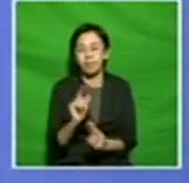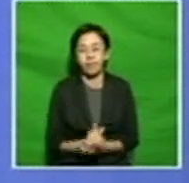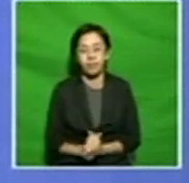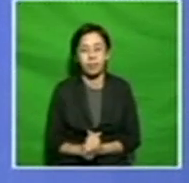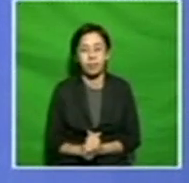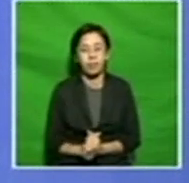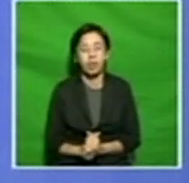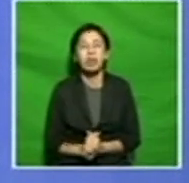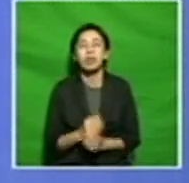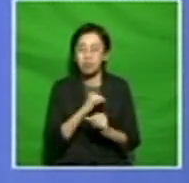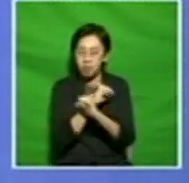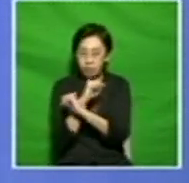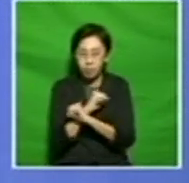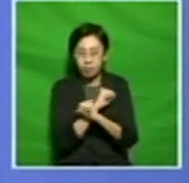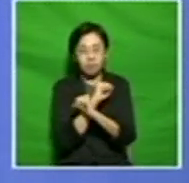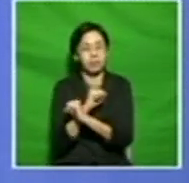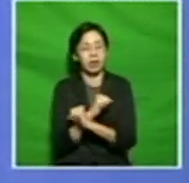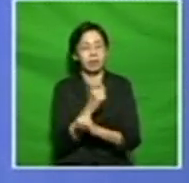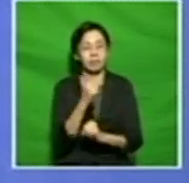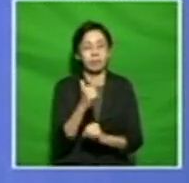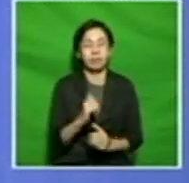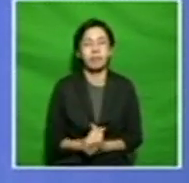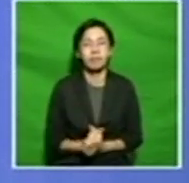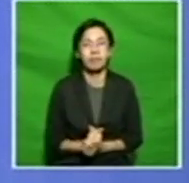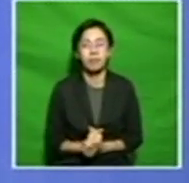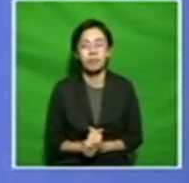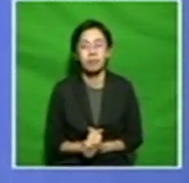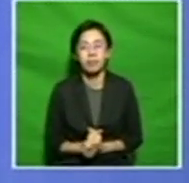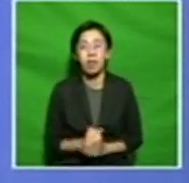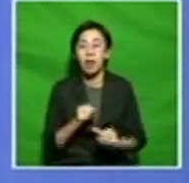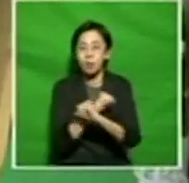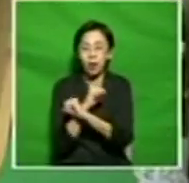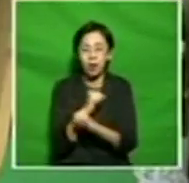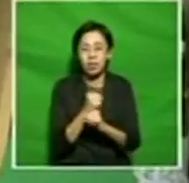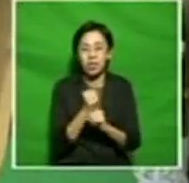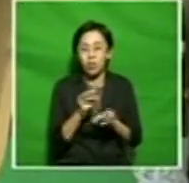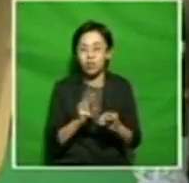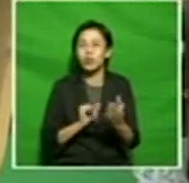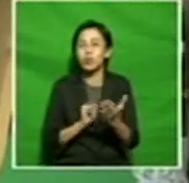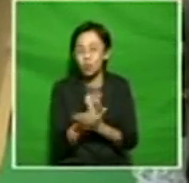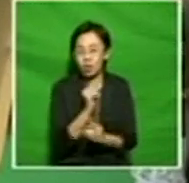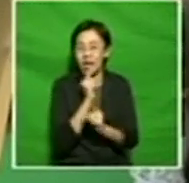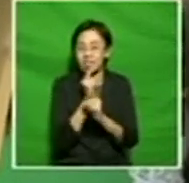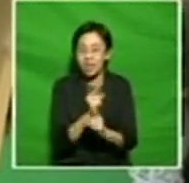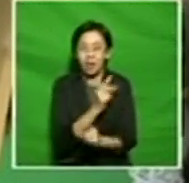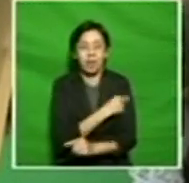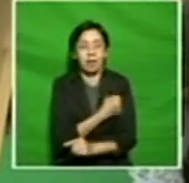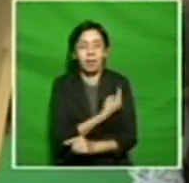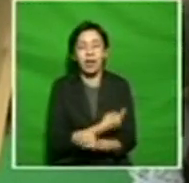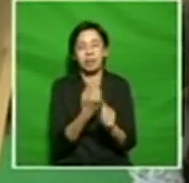การป้องกันให้ถูกต้องสมควรตามหลักการแ